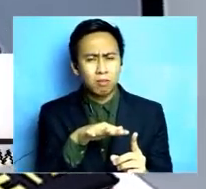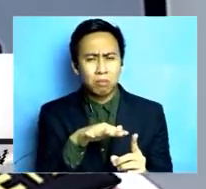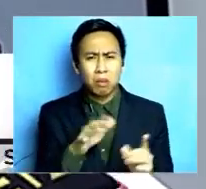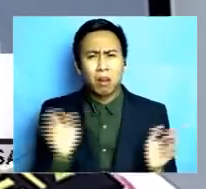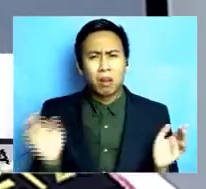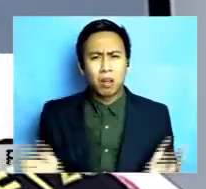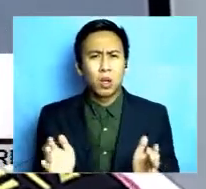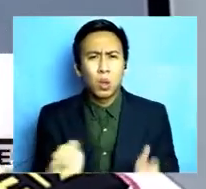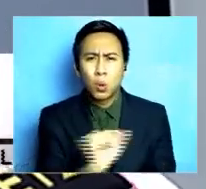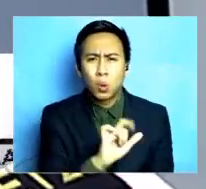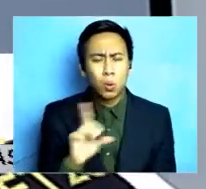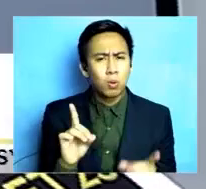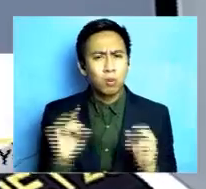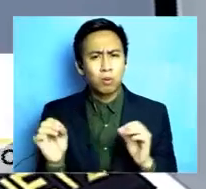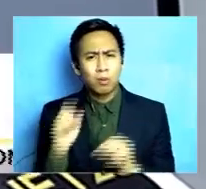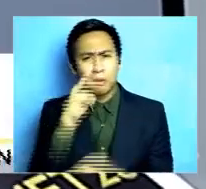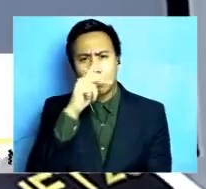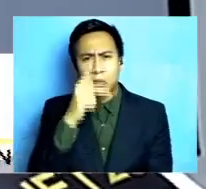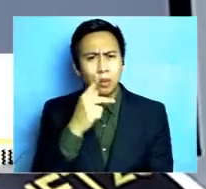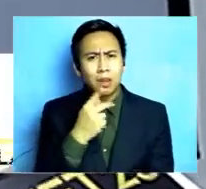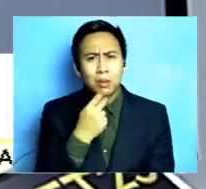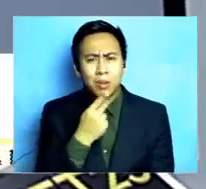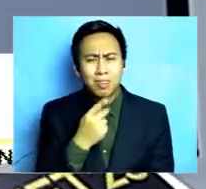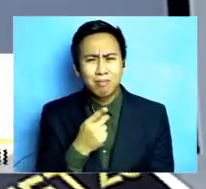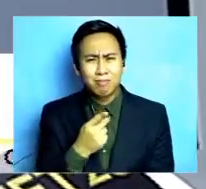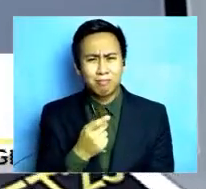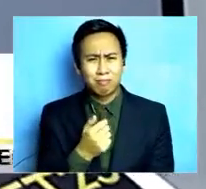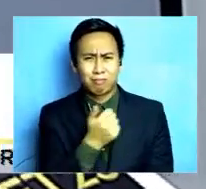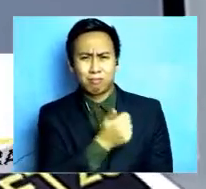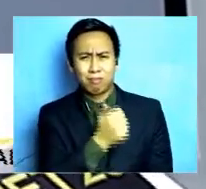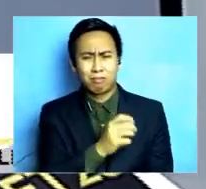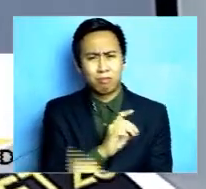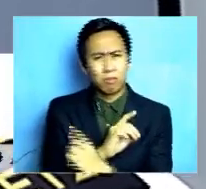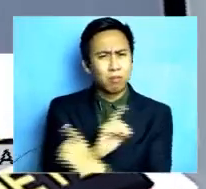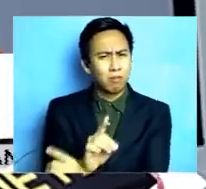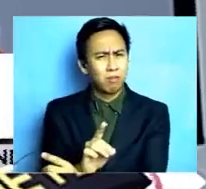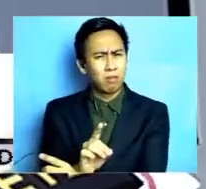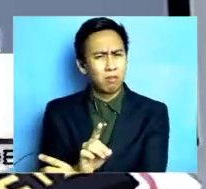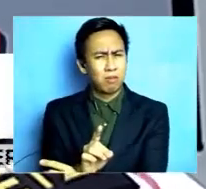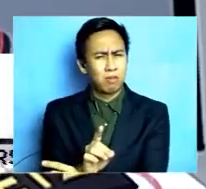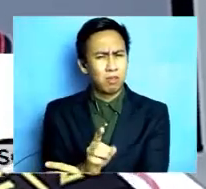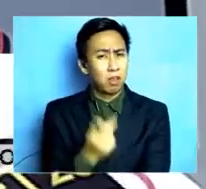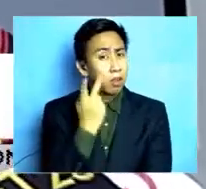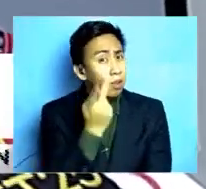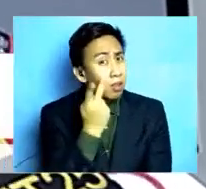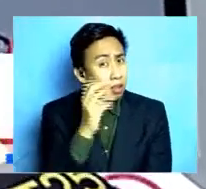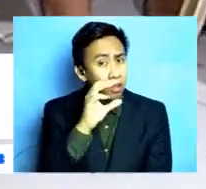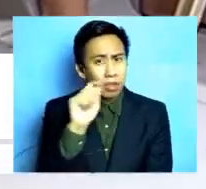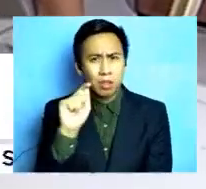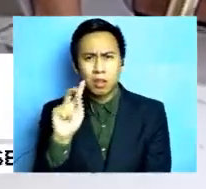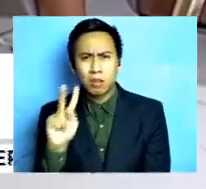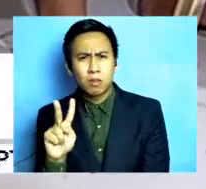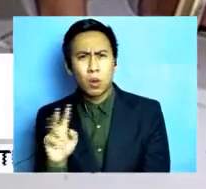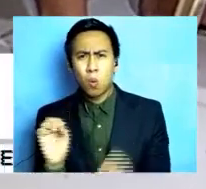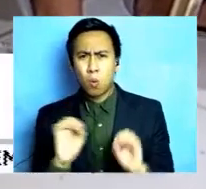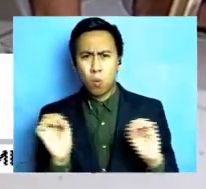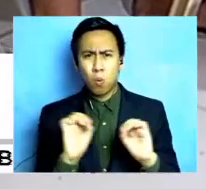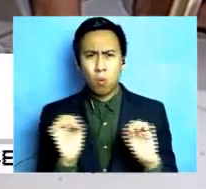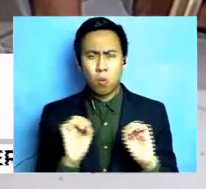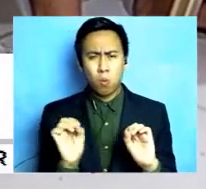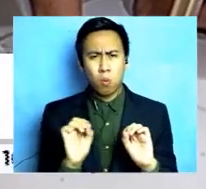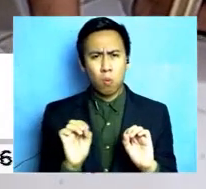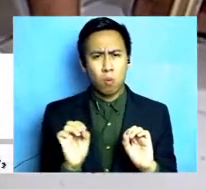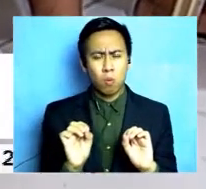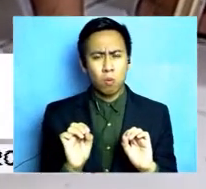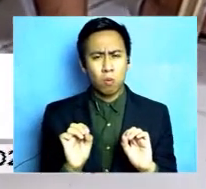mga sinasabi na para bang self-defense, mga ganun-ganun pa ang ginagawa ng bata, kitang-kita naman na walang provocation. Lumalabas din